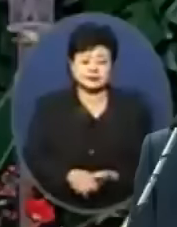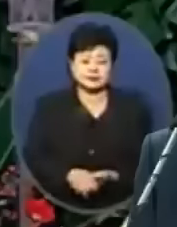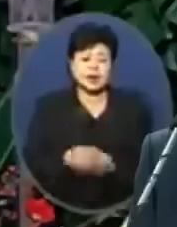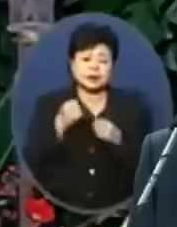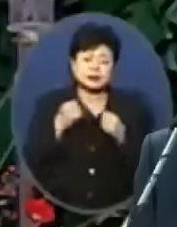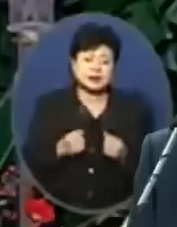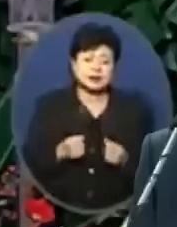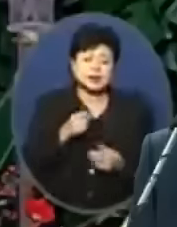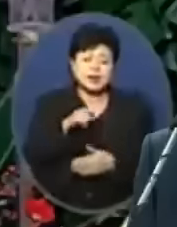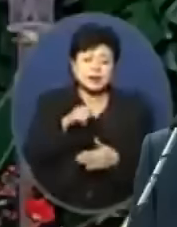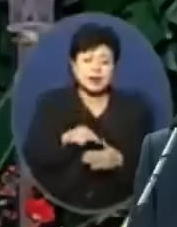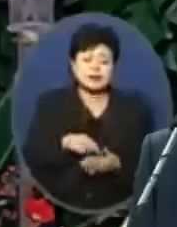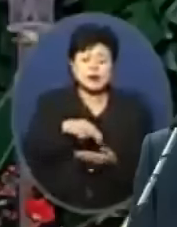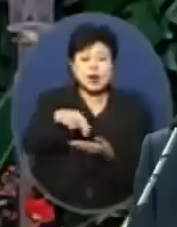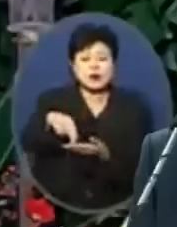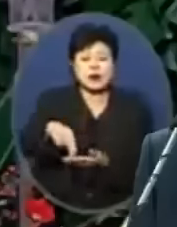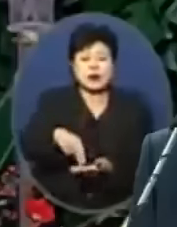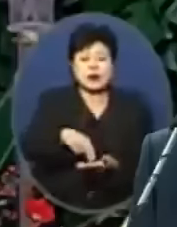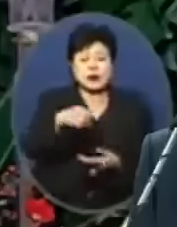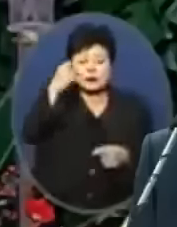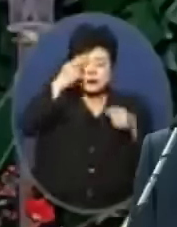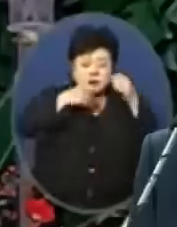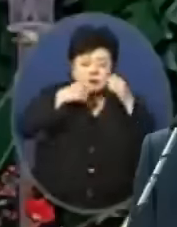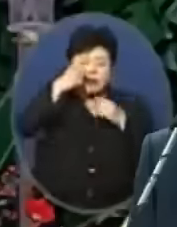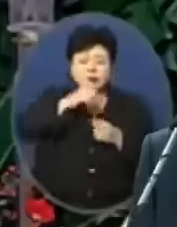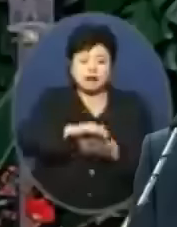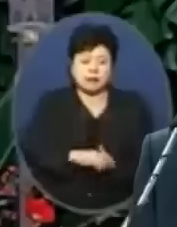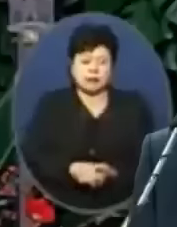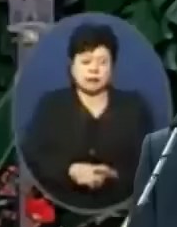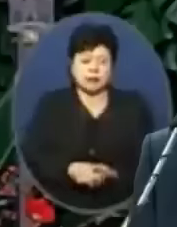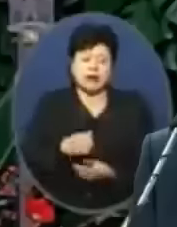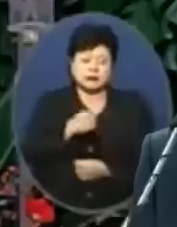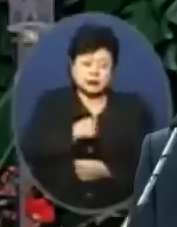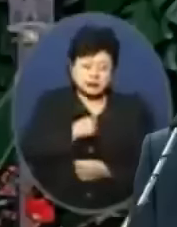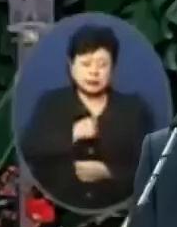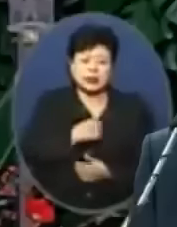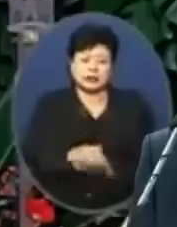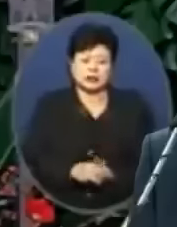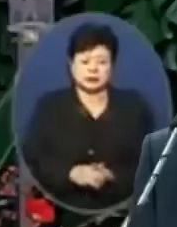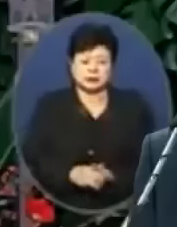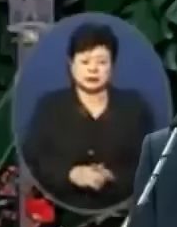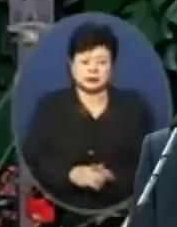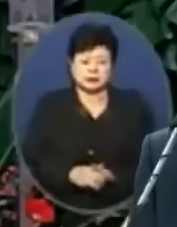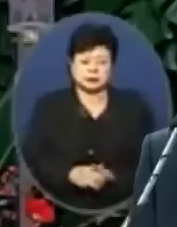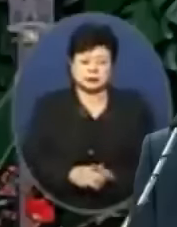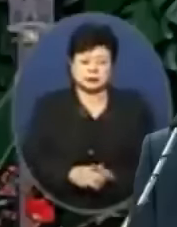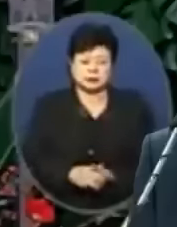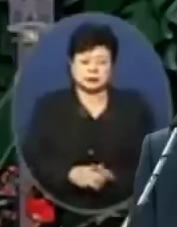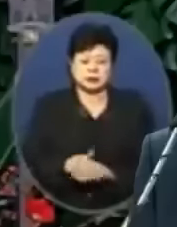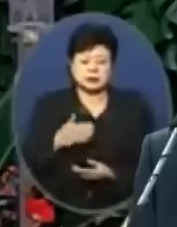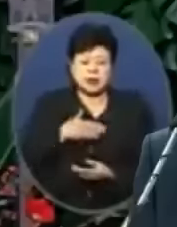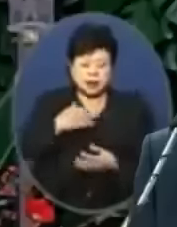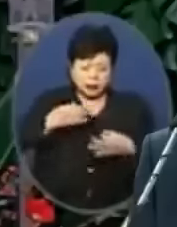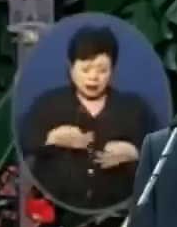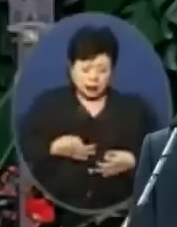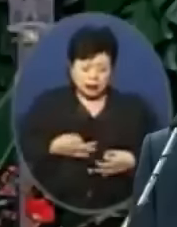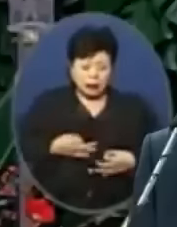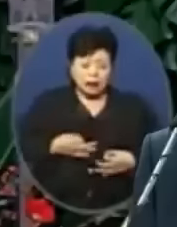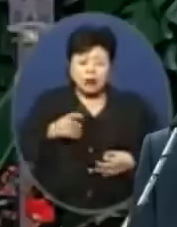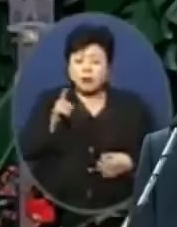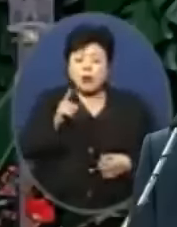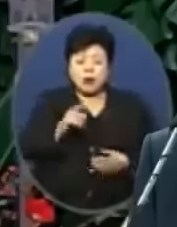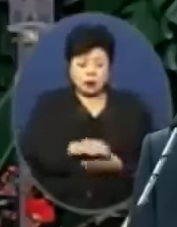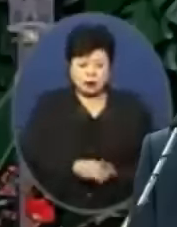사니 마음에 외롭고 슬프고 답답합니다. 내 인생은 무언가 그런 생각이